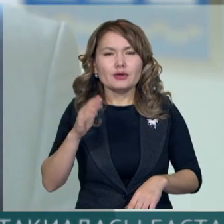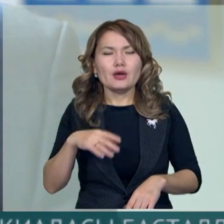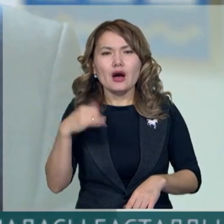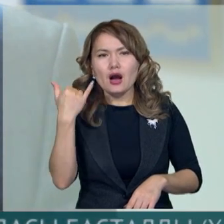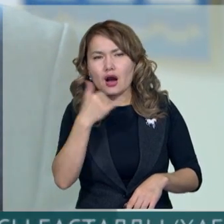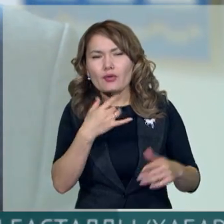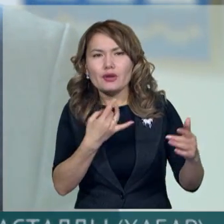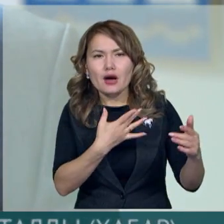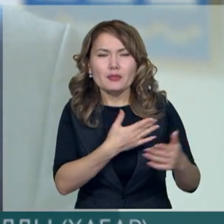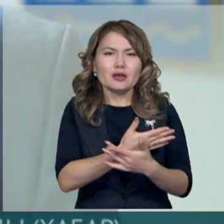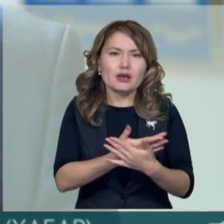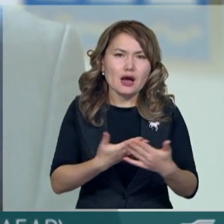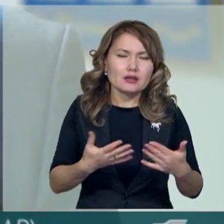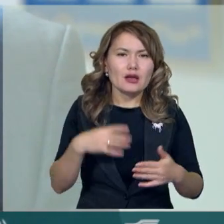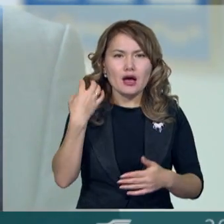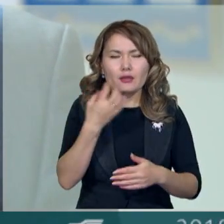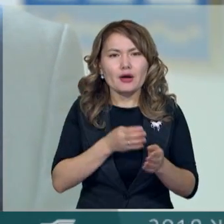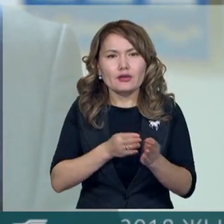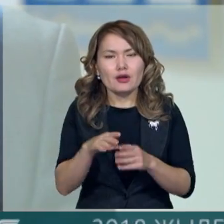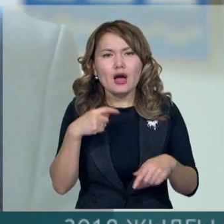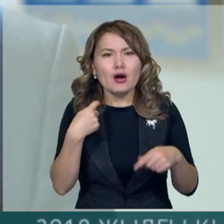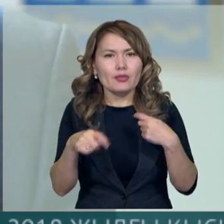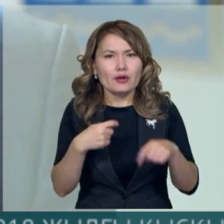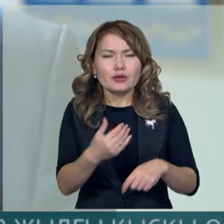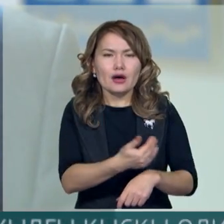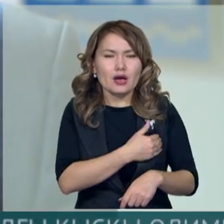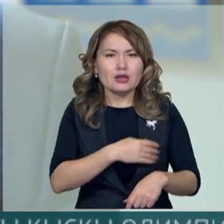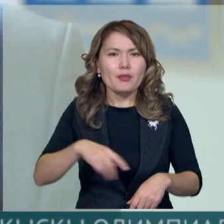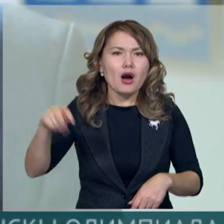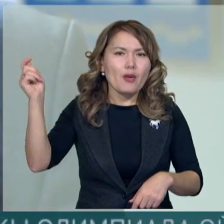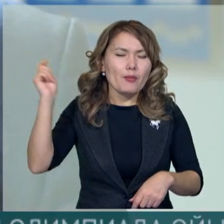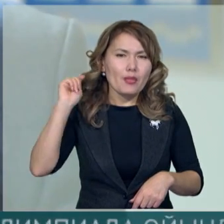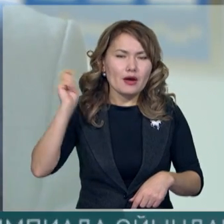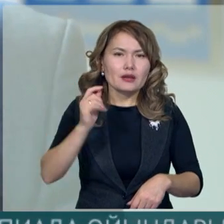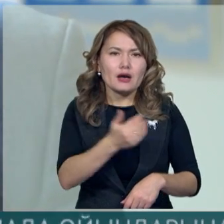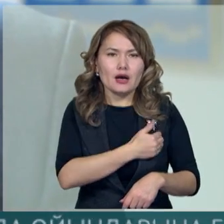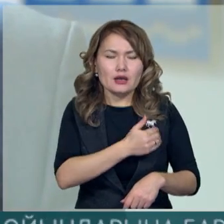қарбыз, жеміс-жидектер қойылса, ол жерге монша салынса, тағы да ол